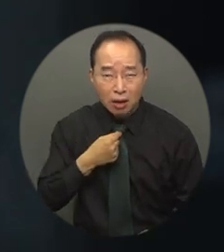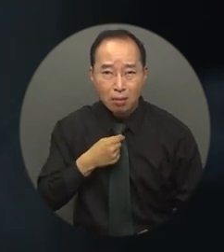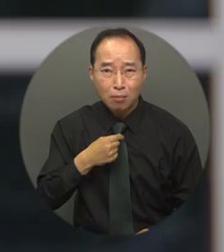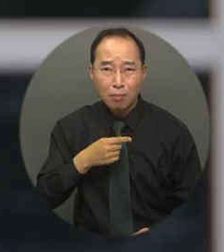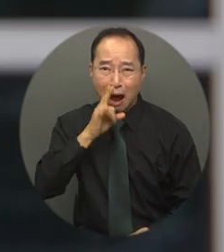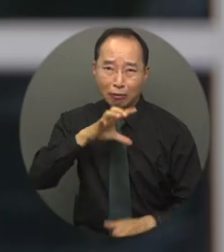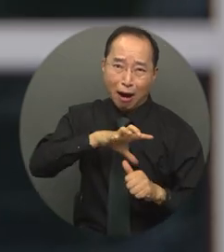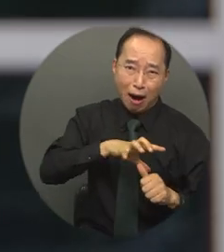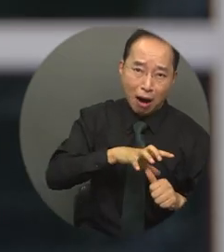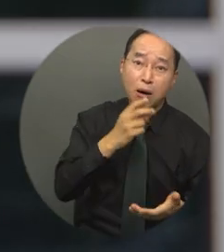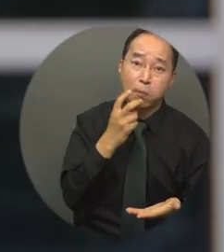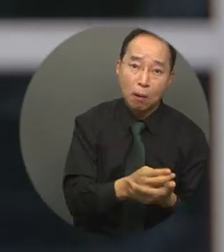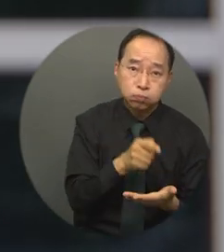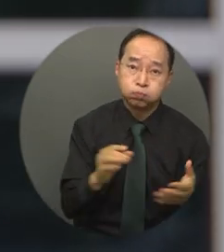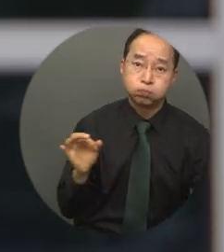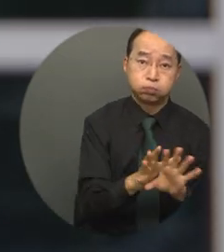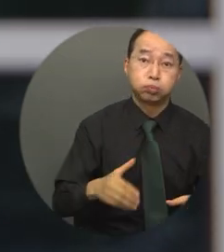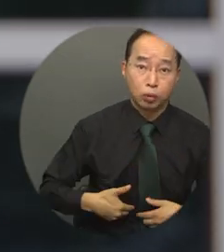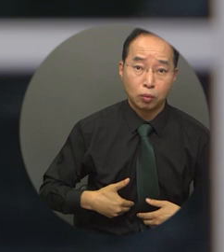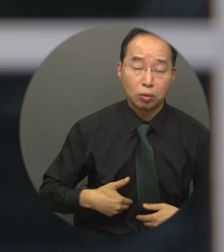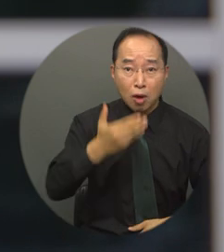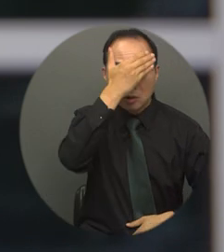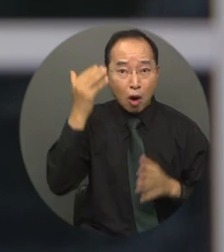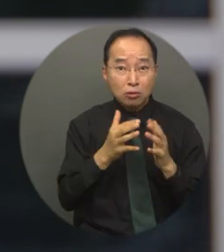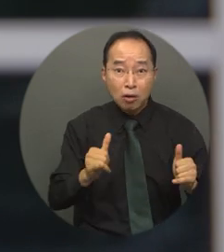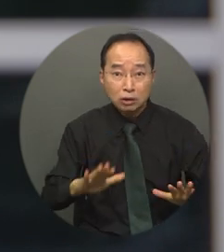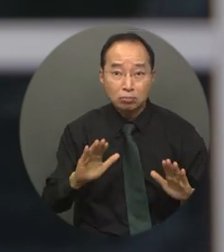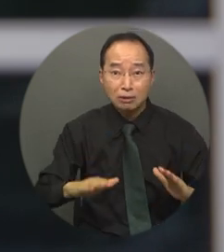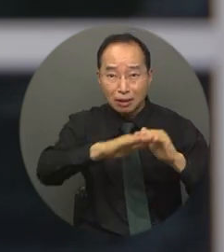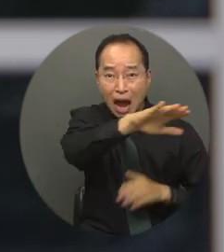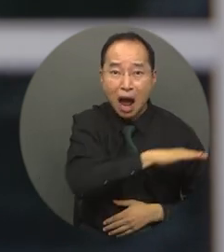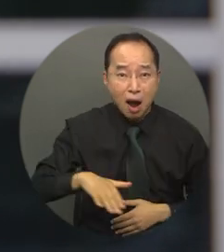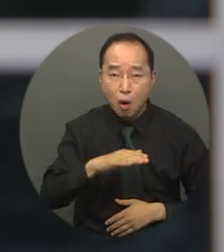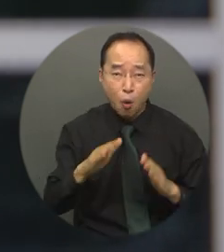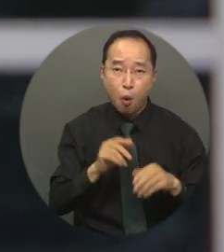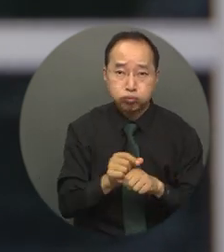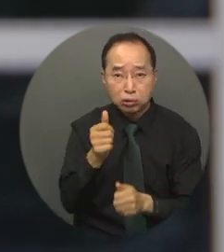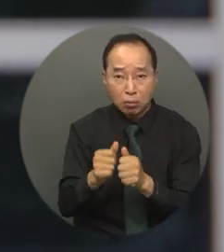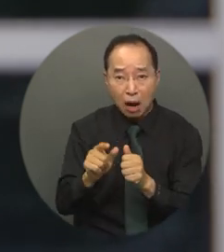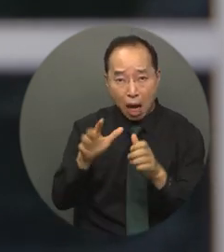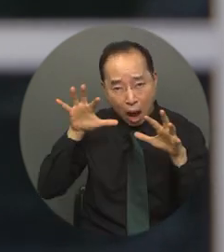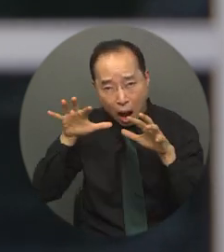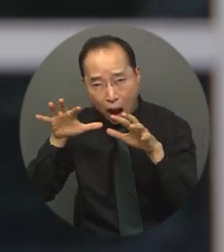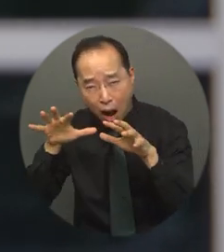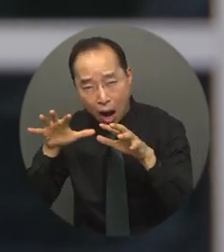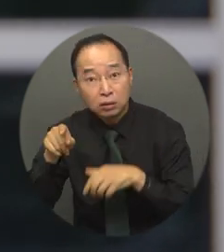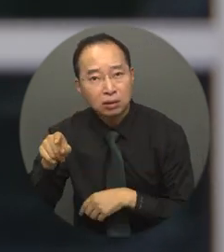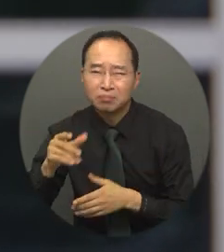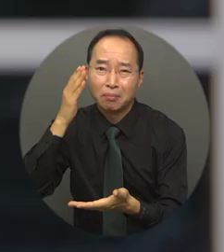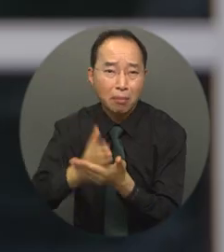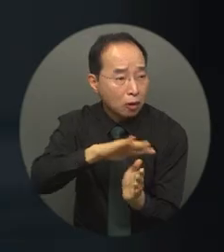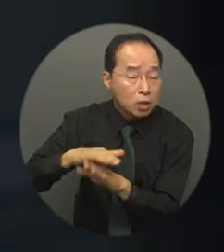합니다. 우리 청년들이 공무원 시험에 매달리는 것이 아니라 끊임없이 창의적인 도전을 하게끔 만들어야